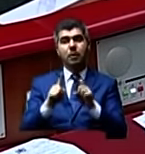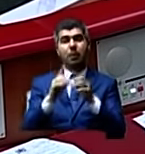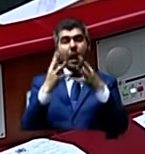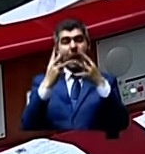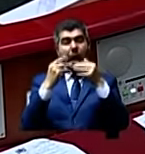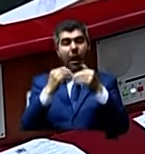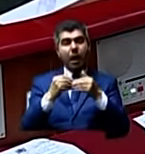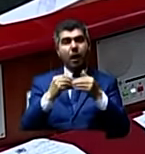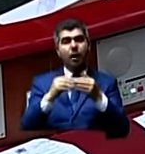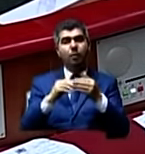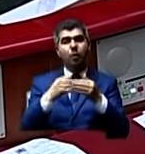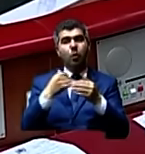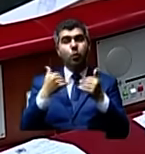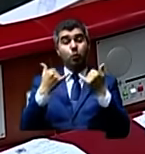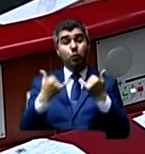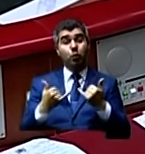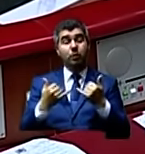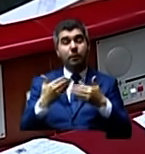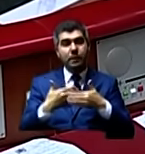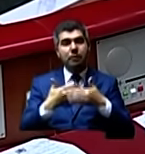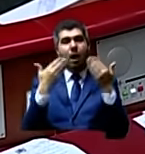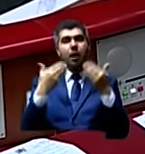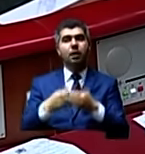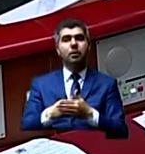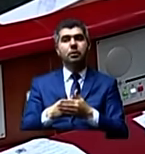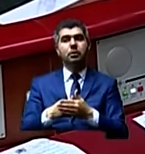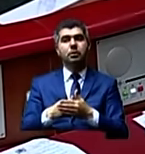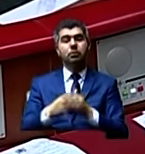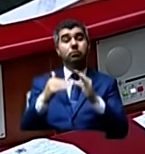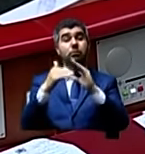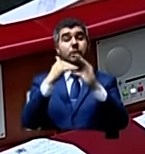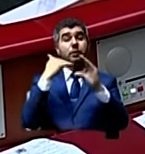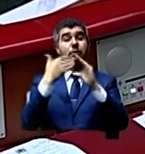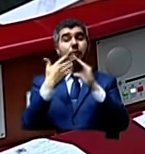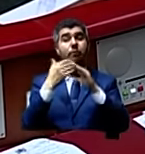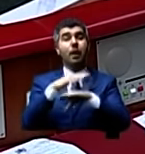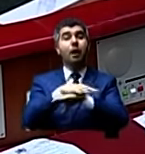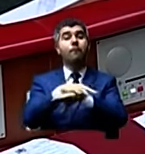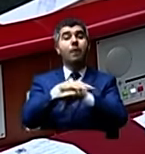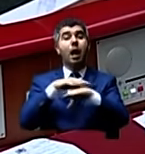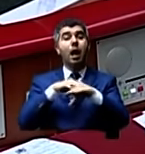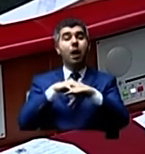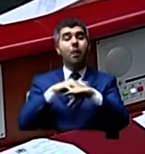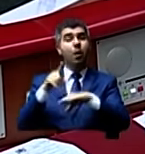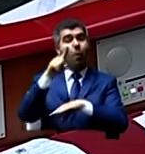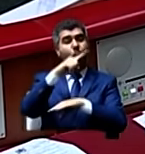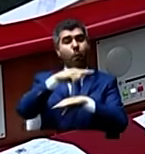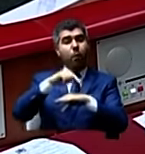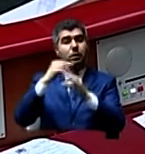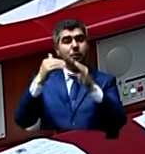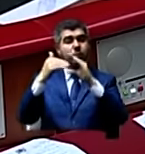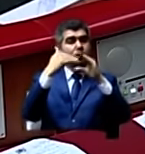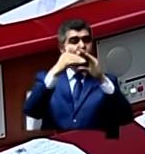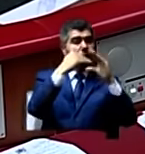الأرقام اللي اليوم الصباح أعطتها لي العمالات ديال المغرب كله.